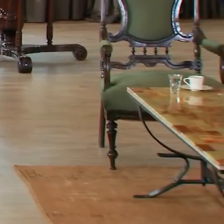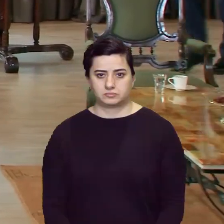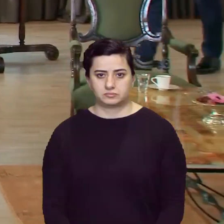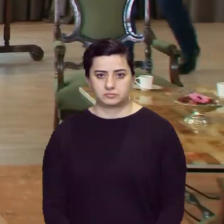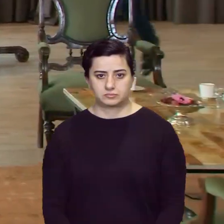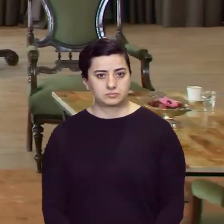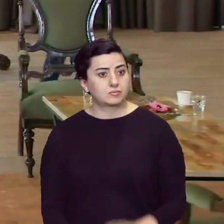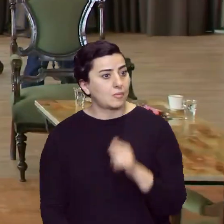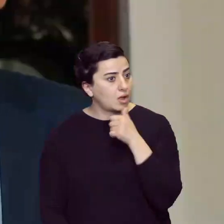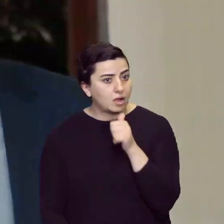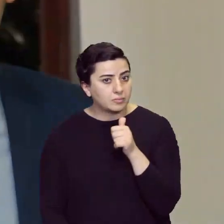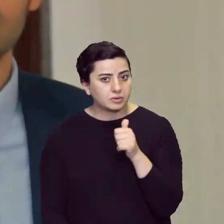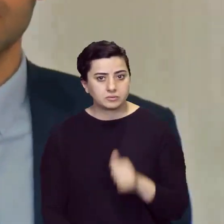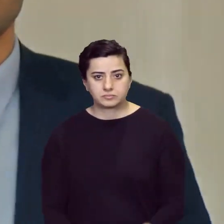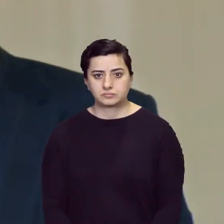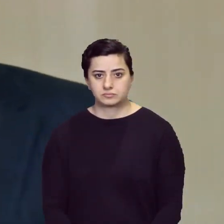Abi,